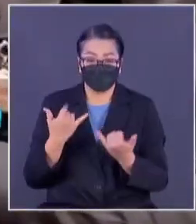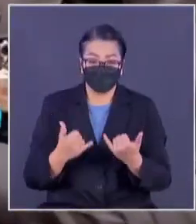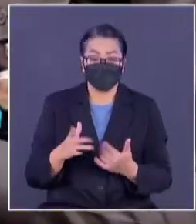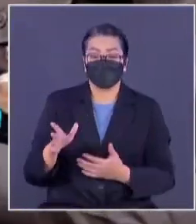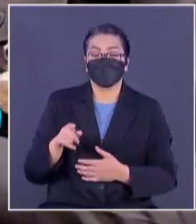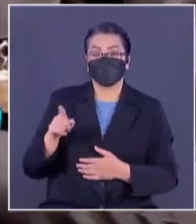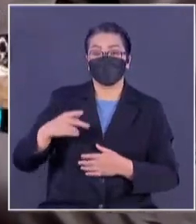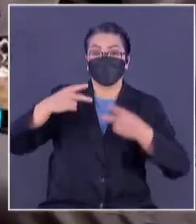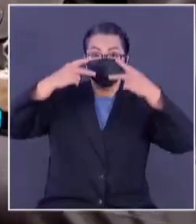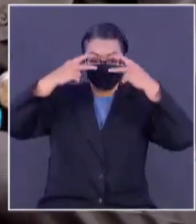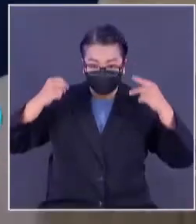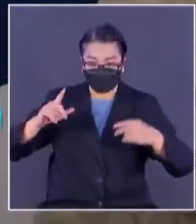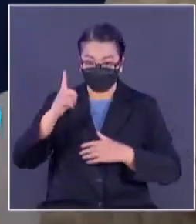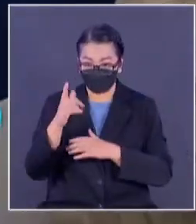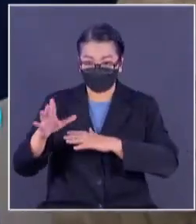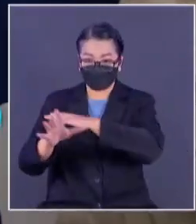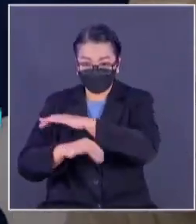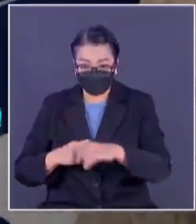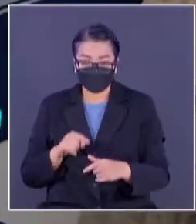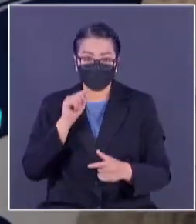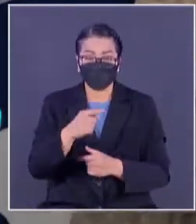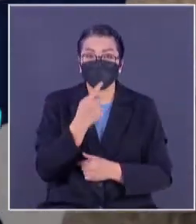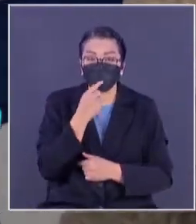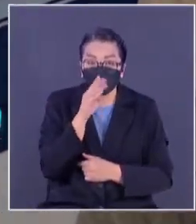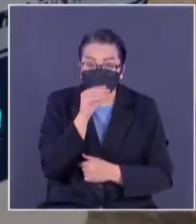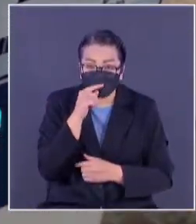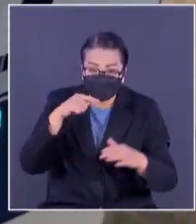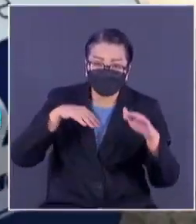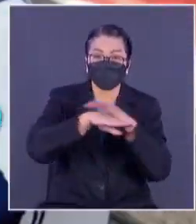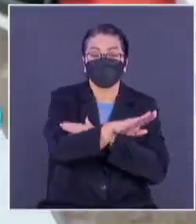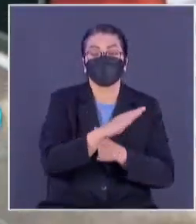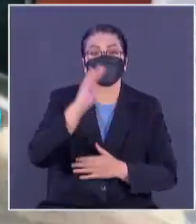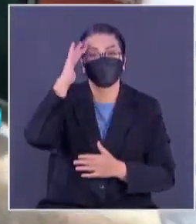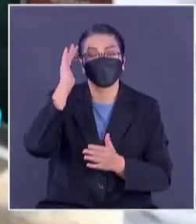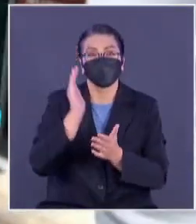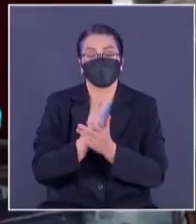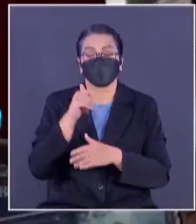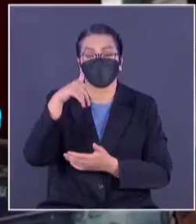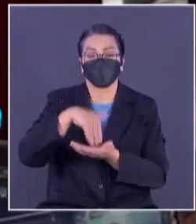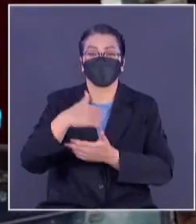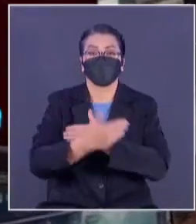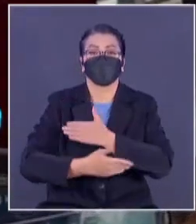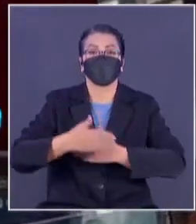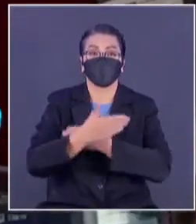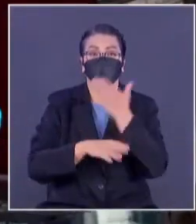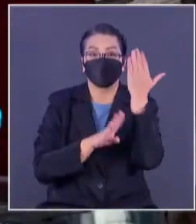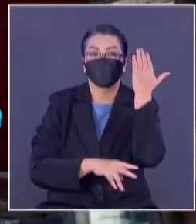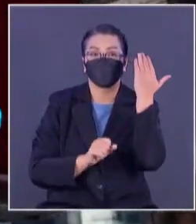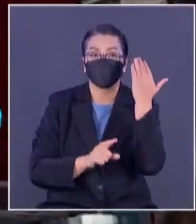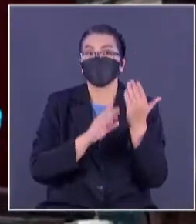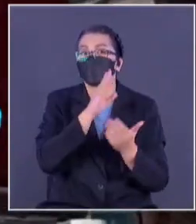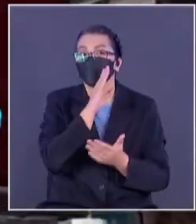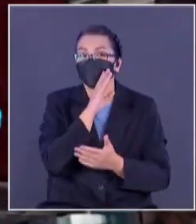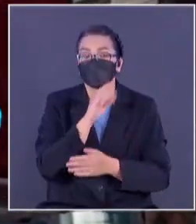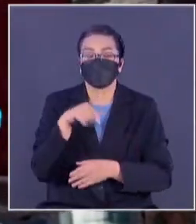ายที่ชิงทองคำมูลค่า1บาทก่อนที่จะหลบหนีไปนะคะทางสถานีรถไฟนครศรีธรรมราชเป็นสถานการณ์ที่สมมุติขึ้